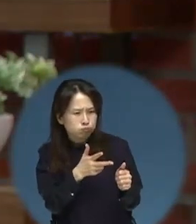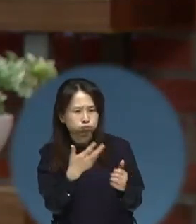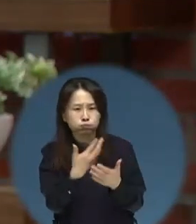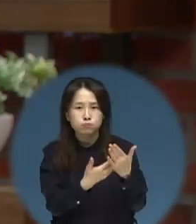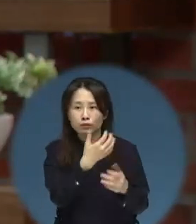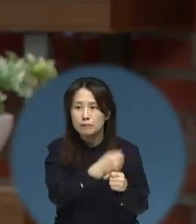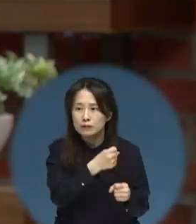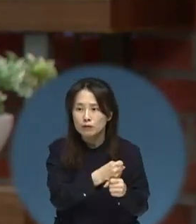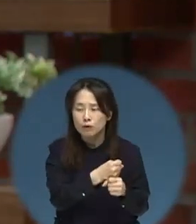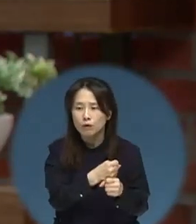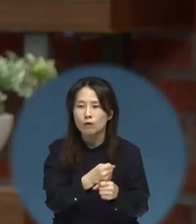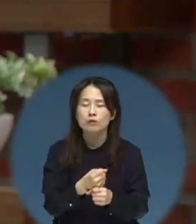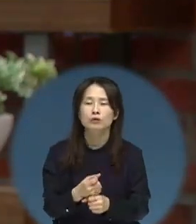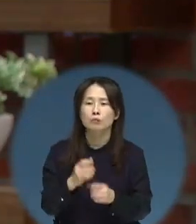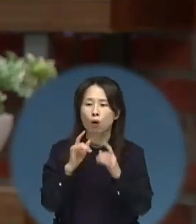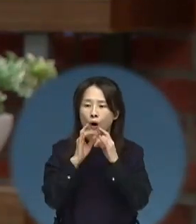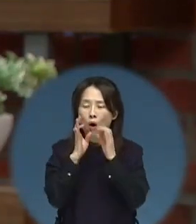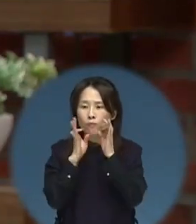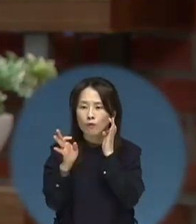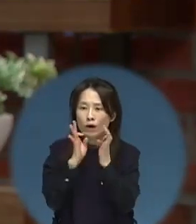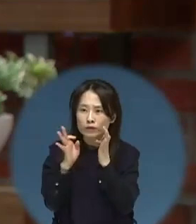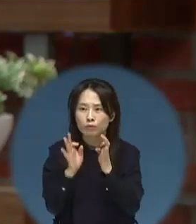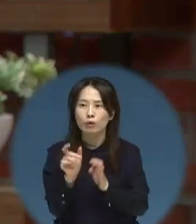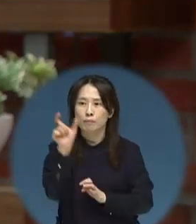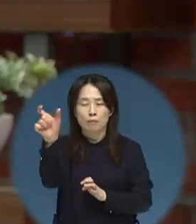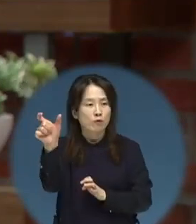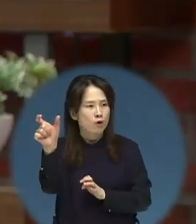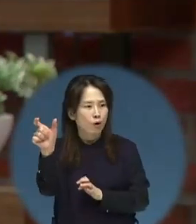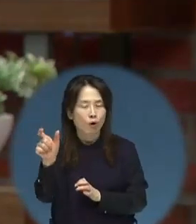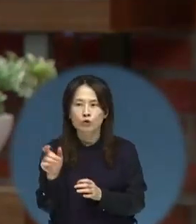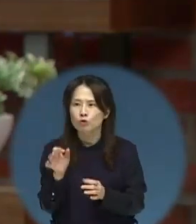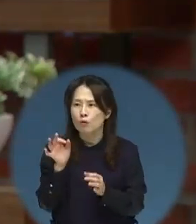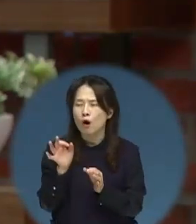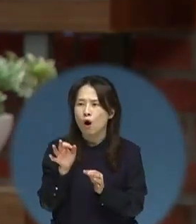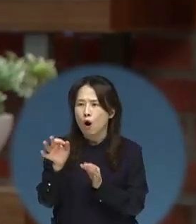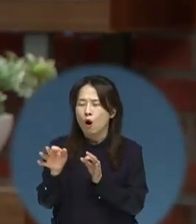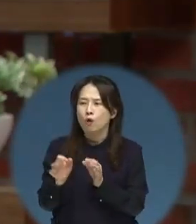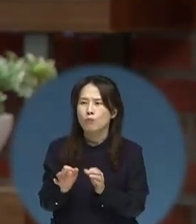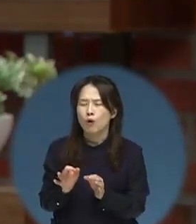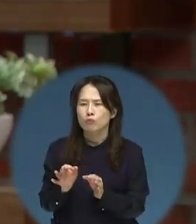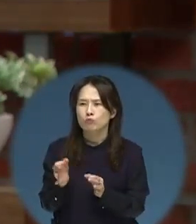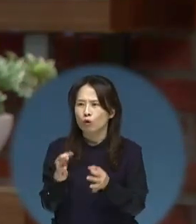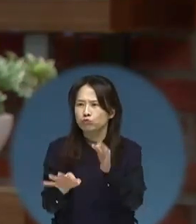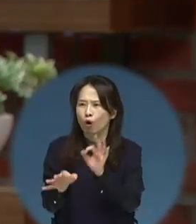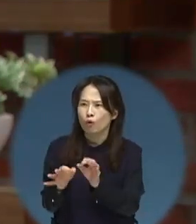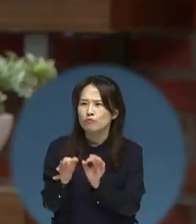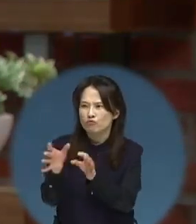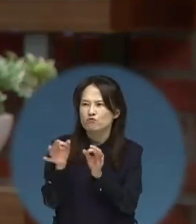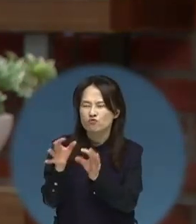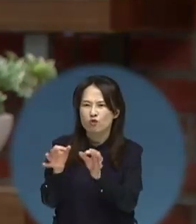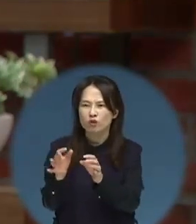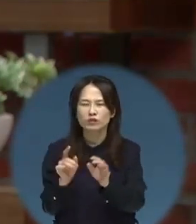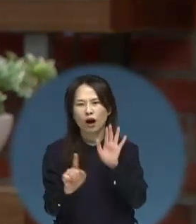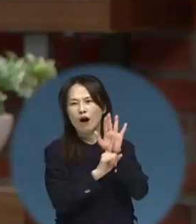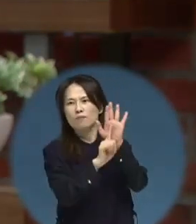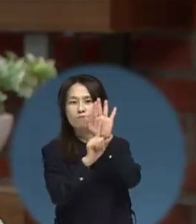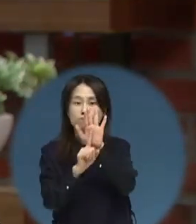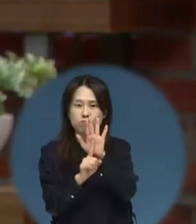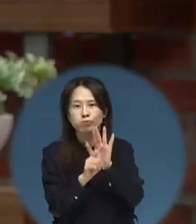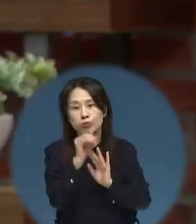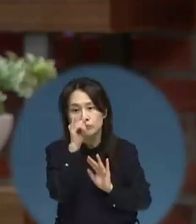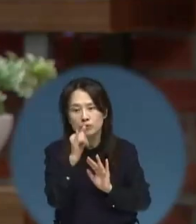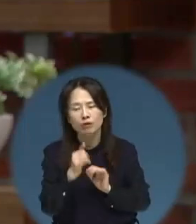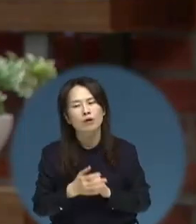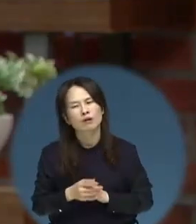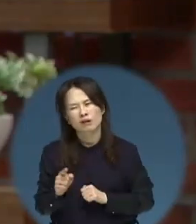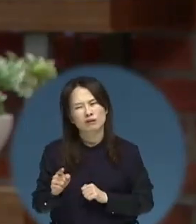나쁘다고 생각하지는 않아요. 그것이 현실이기도 하니까. 예, 예. 다만 현지에 나가보면 아이들은 대부분 웃고 있고 아이들은 대부분 행복하고 아이들은 희망에